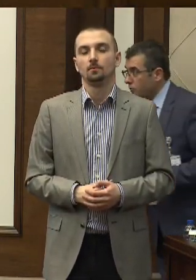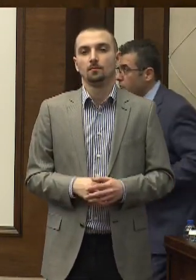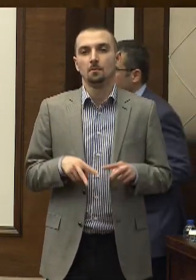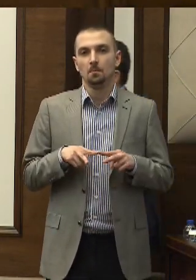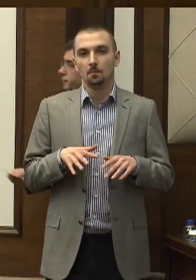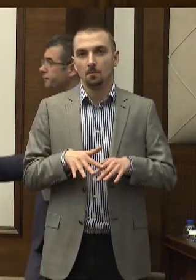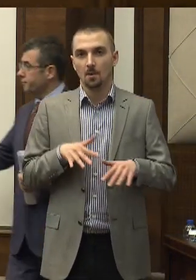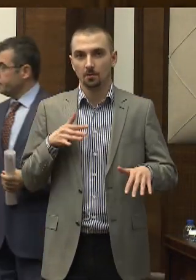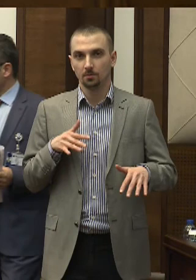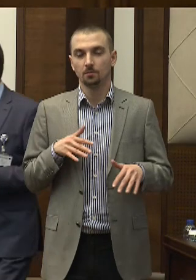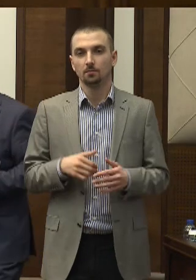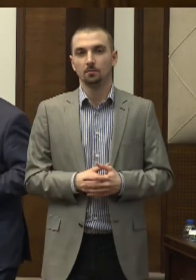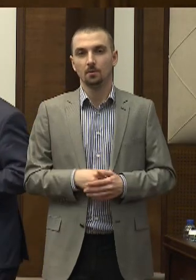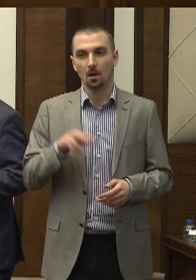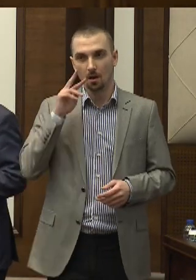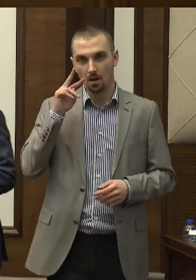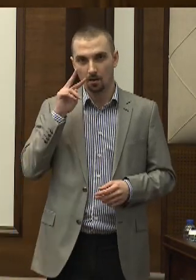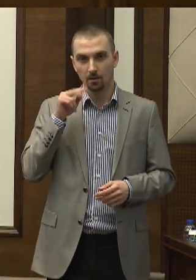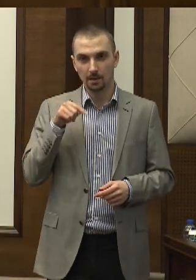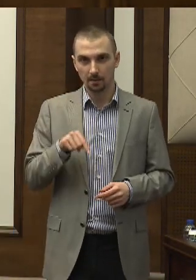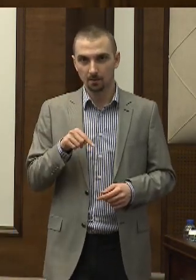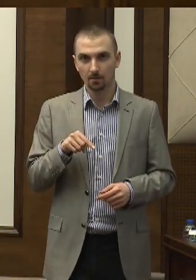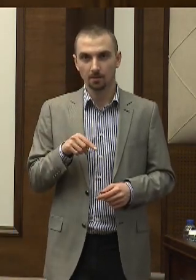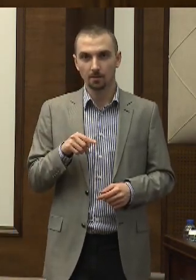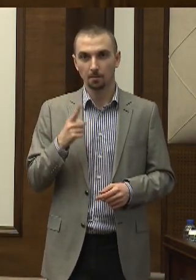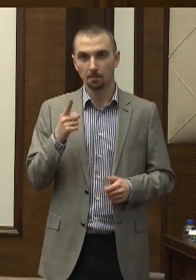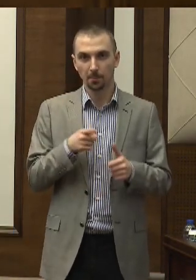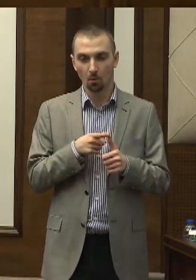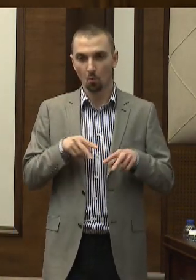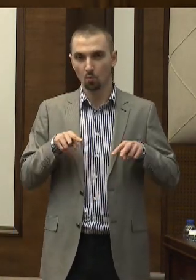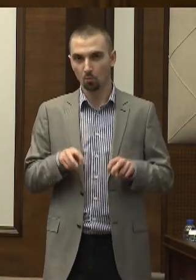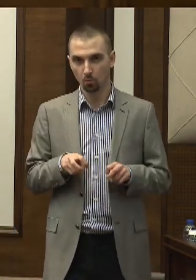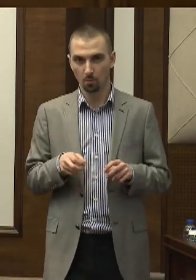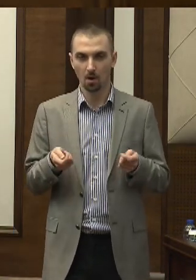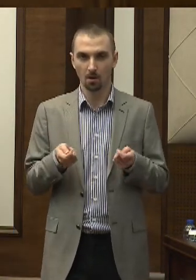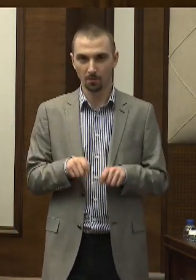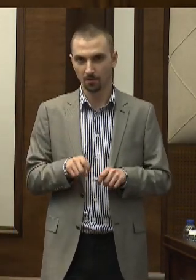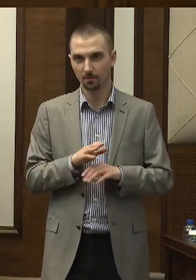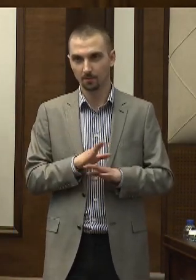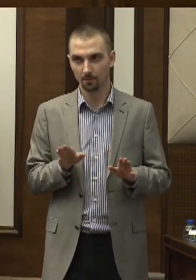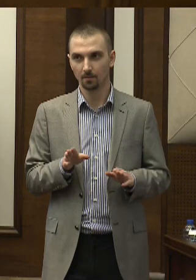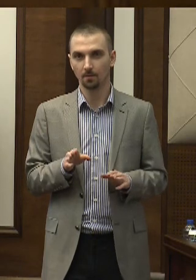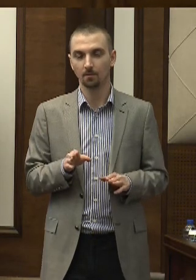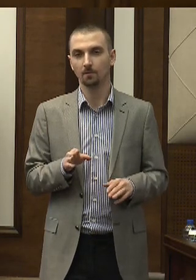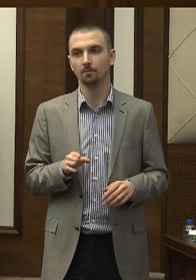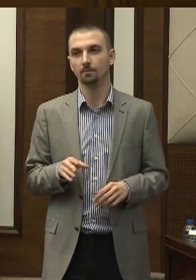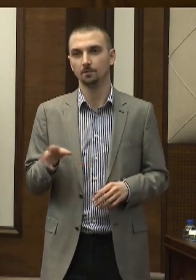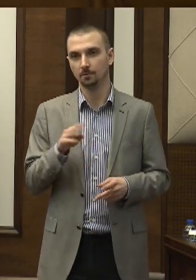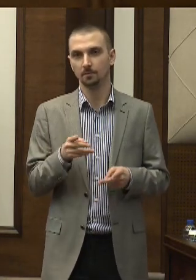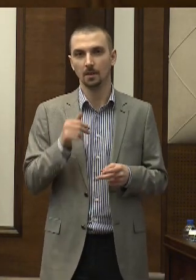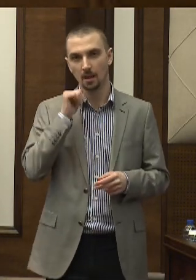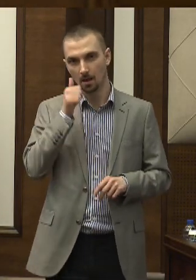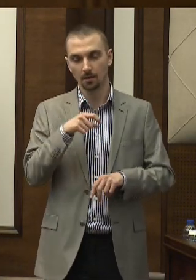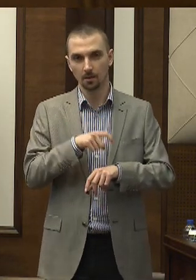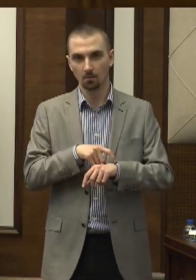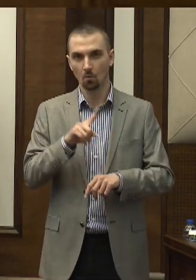Meclisin Aralık ayı meclis toplantımızın birinci oturumunu kapatıyorum ve sizleri yemeğe davet ediyorum. Yarın